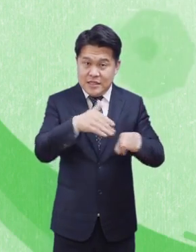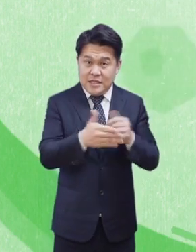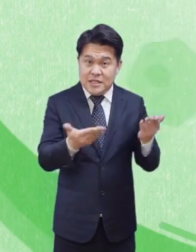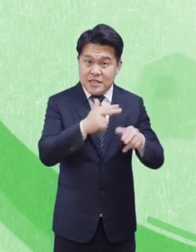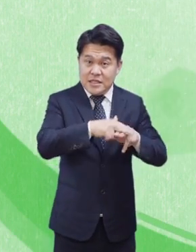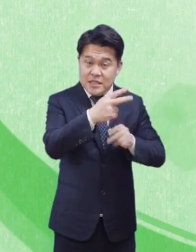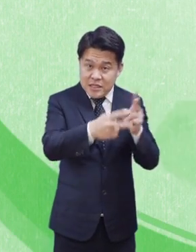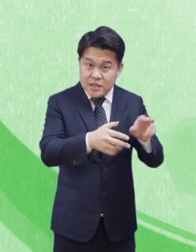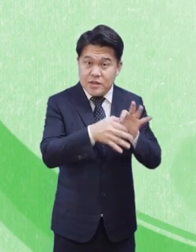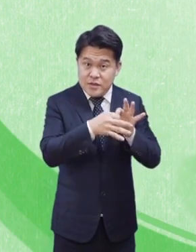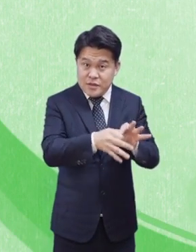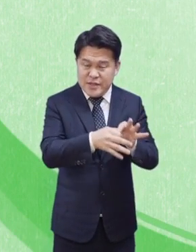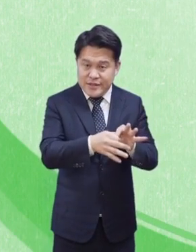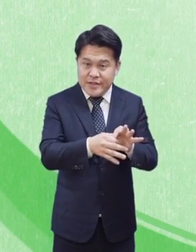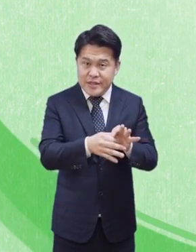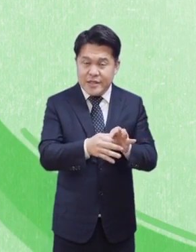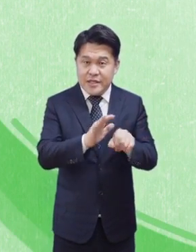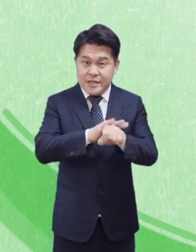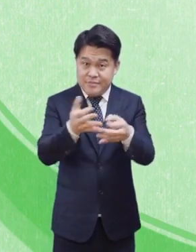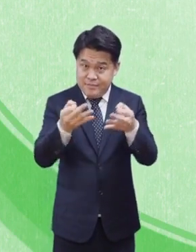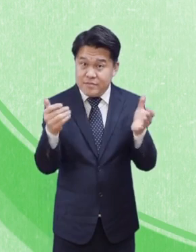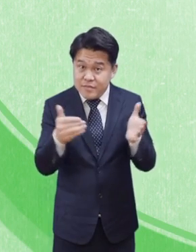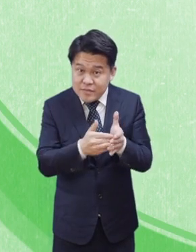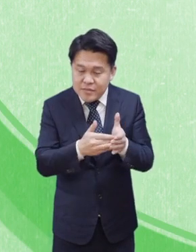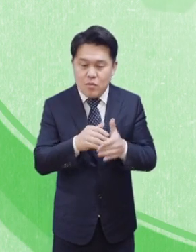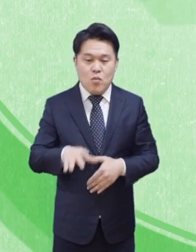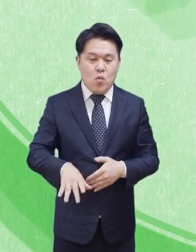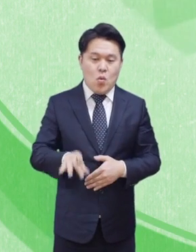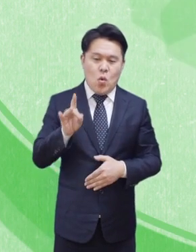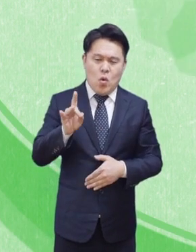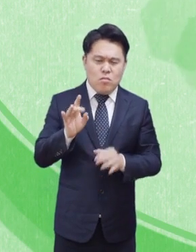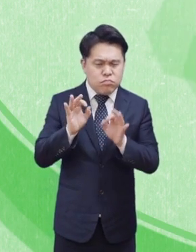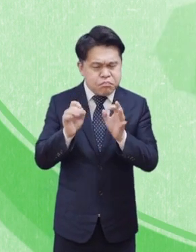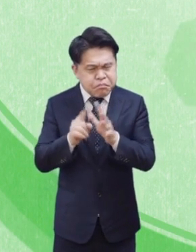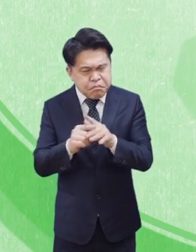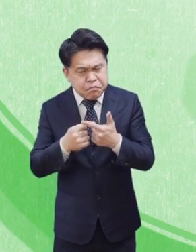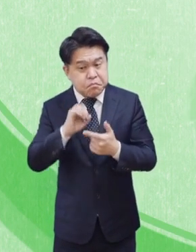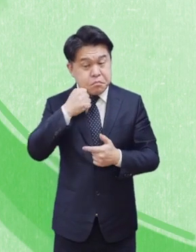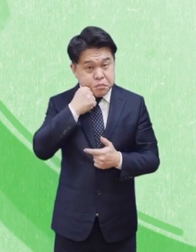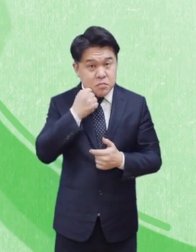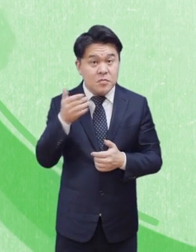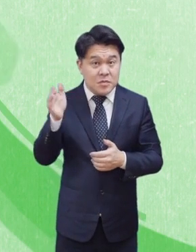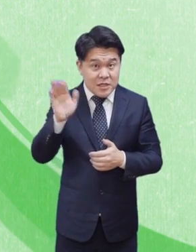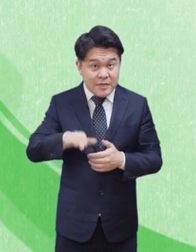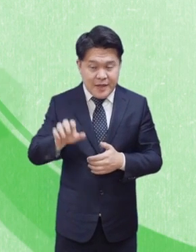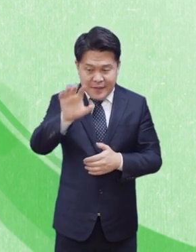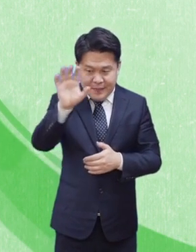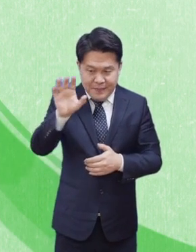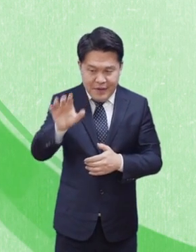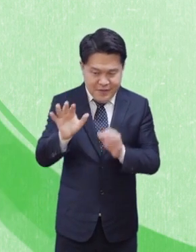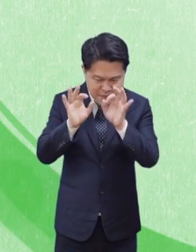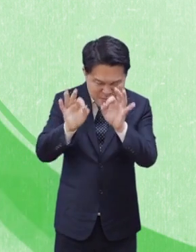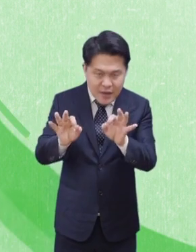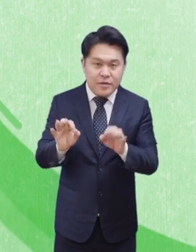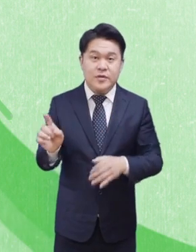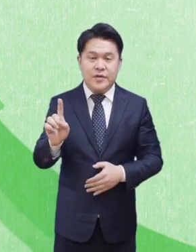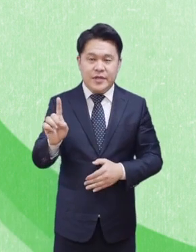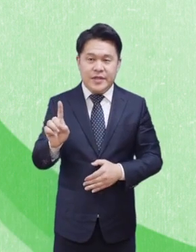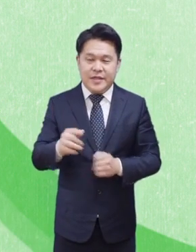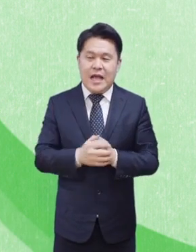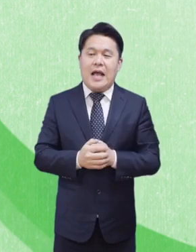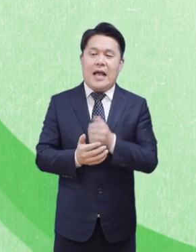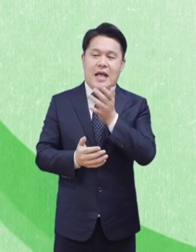지금까지 일반형 일자리 사업에 대한 안내 잘 들으셨나요? 처음에는 이해가 되지 않는 부분도 많이 있겠지만